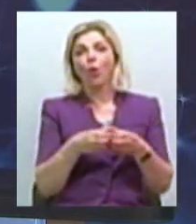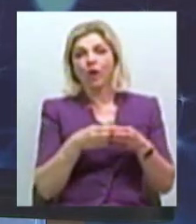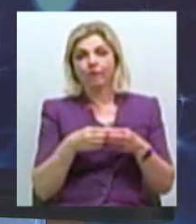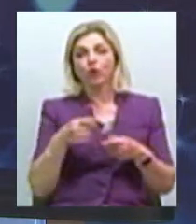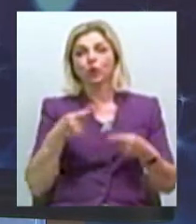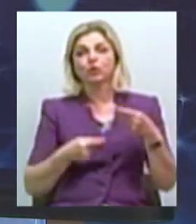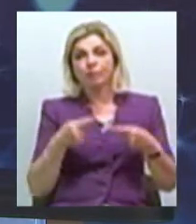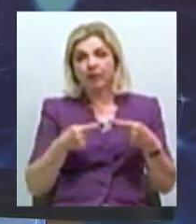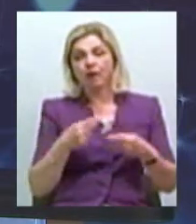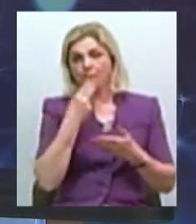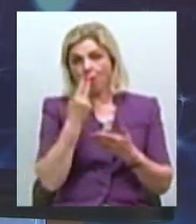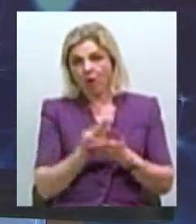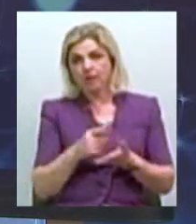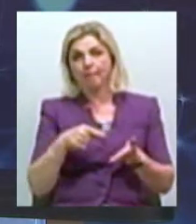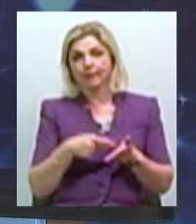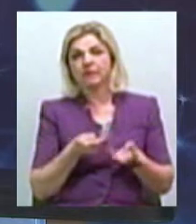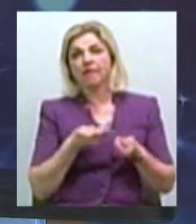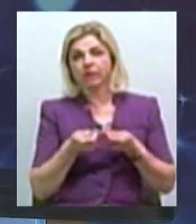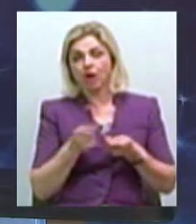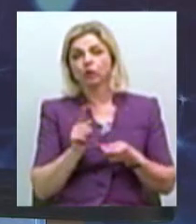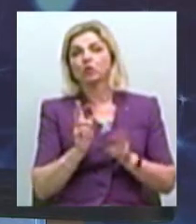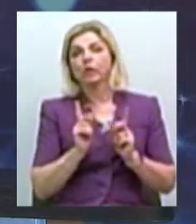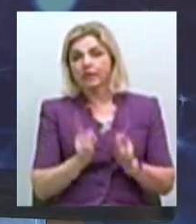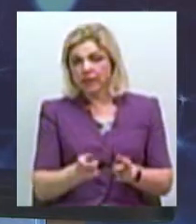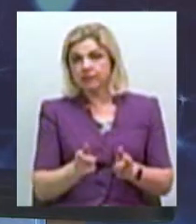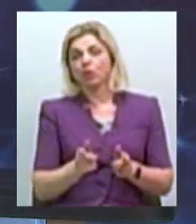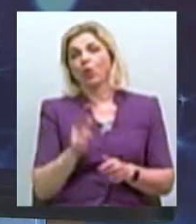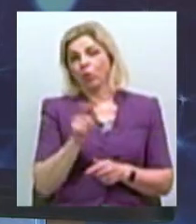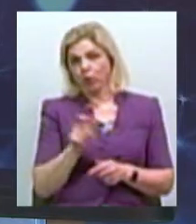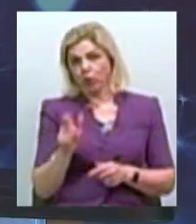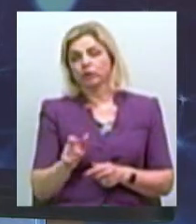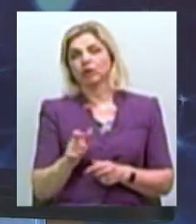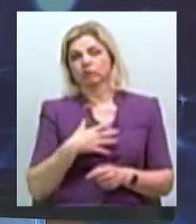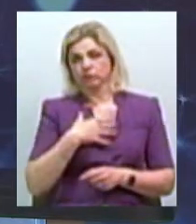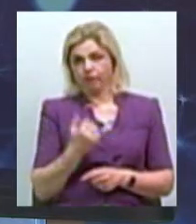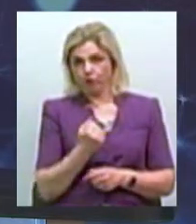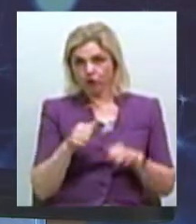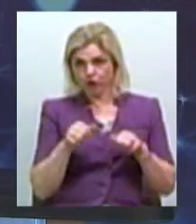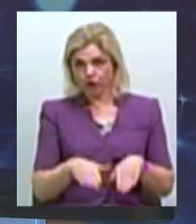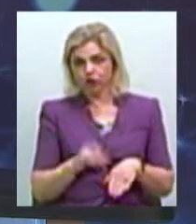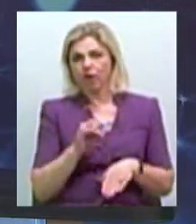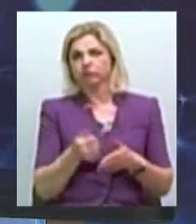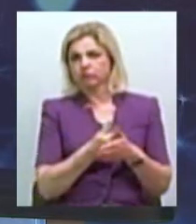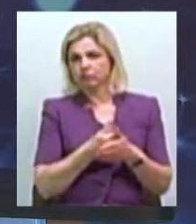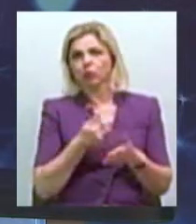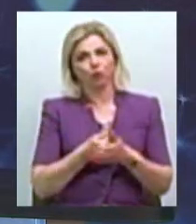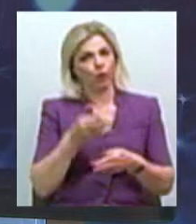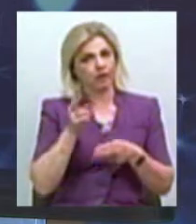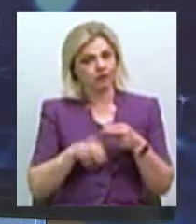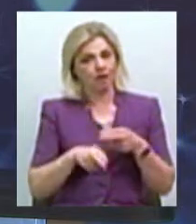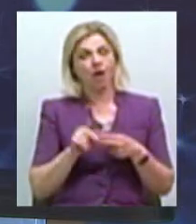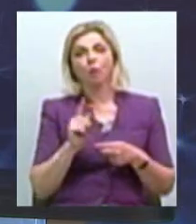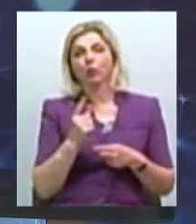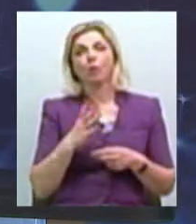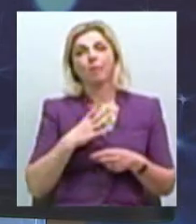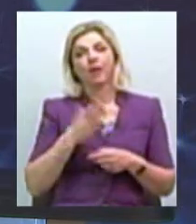показав міській владі, що дійсно люди налаштовані дуже рішучі, і вони будуть йти до кінця, тим більше попередньо у них колись